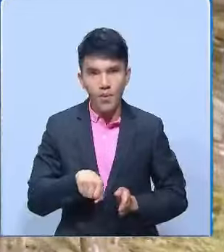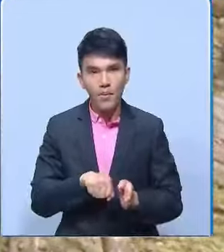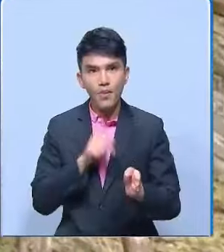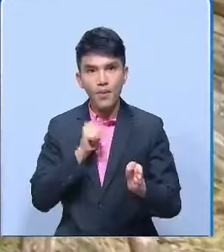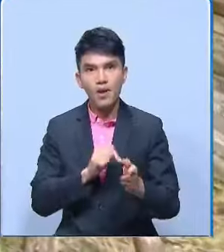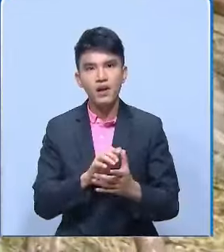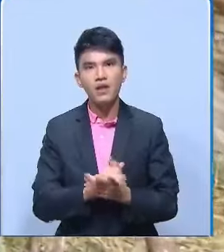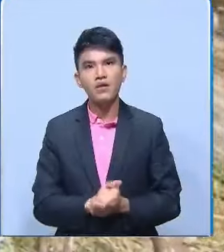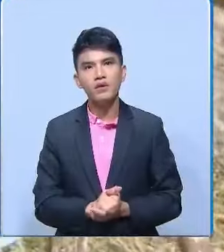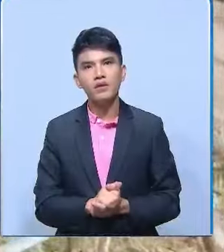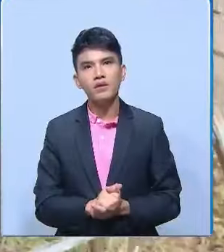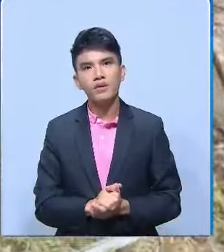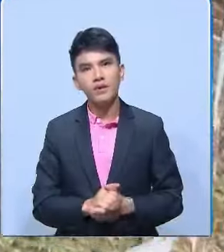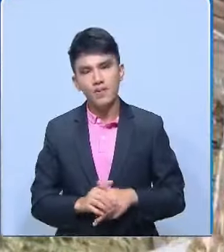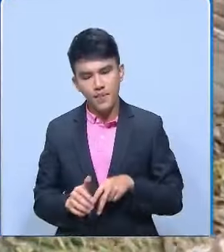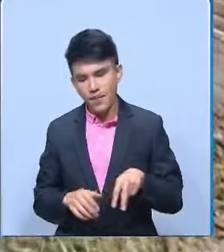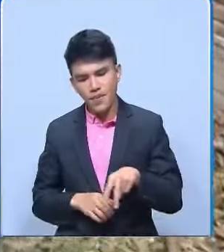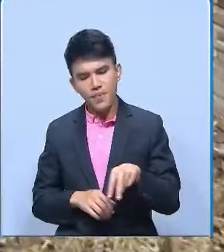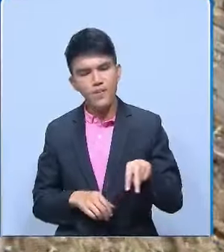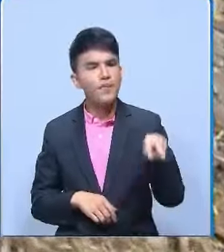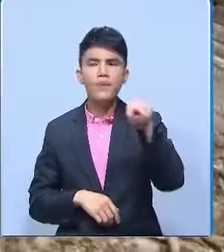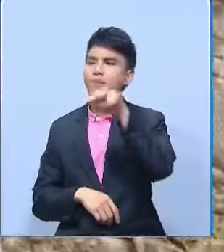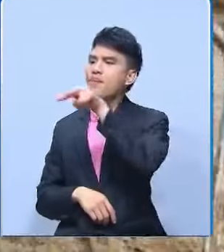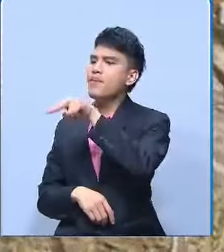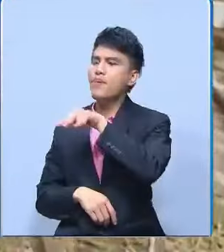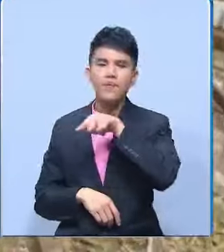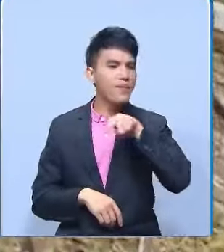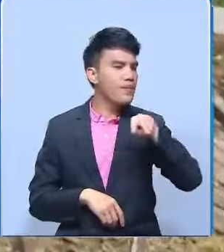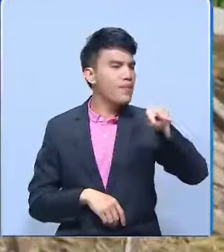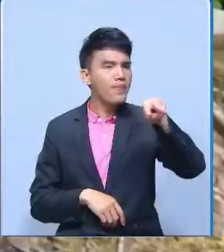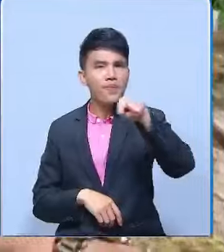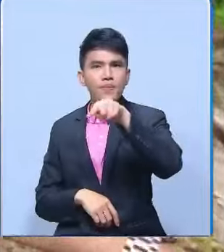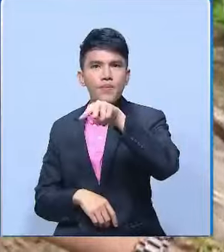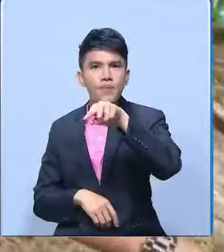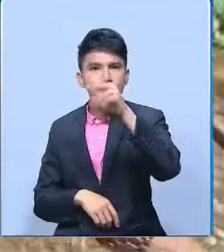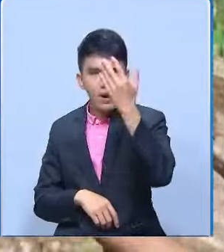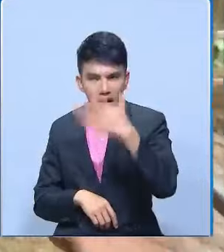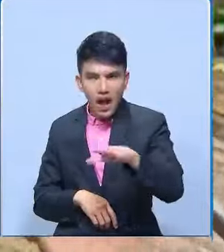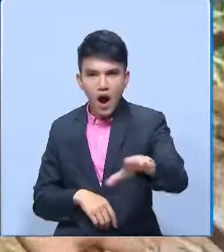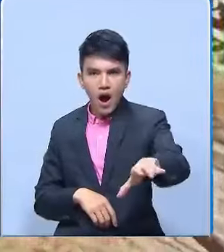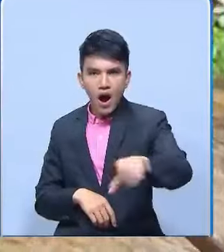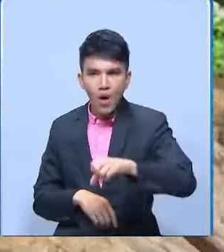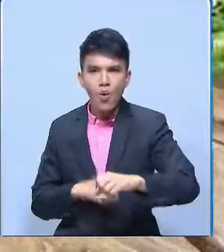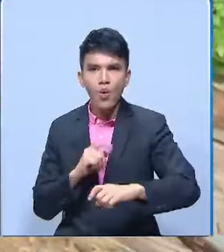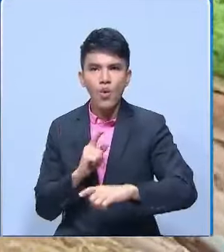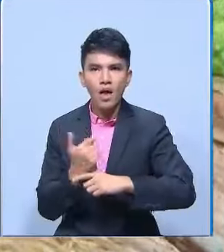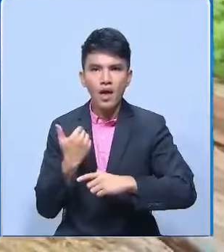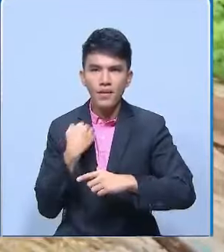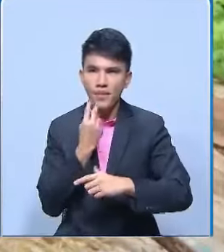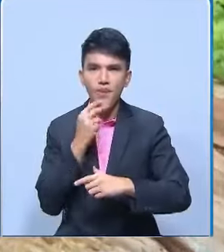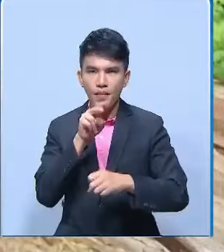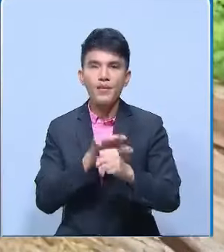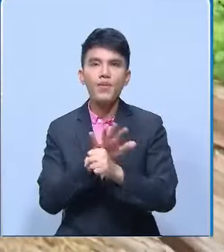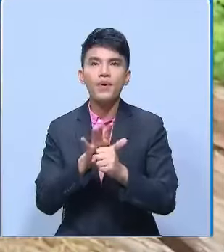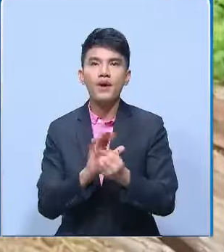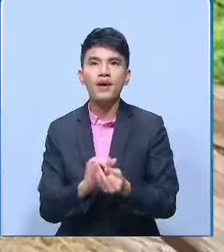จอด นี้เสร็จแล้วมันก็เดินดูของมันเดินดูของอ่ะแล้วก็มาได้เลยตรงนี้ไปพอดีมีอาจารย์ท่านเห็นอาจารย์ท่านถ่ายวิดีโอ